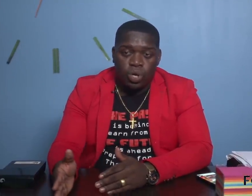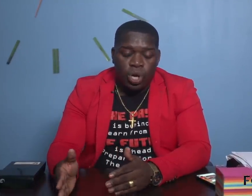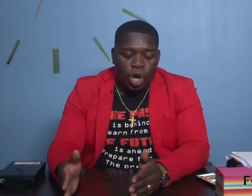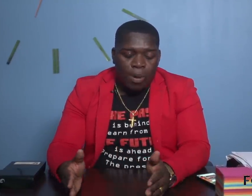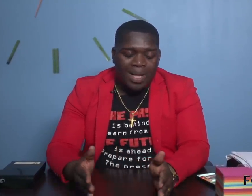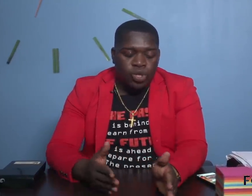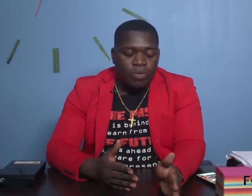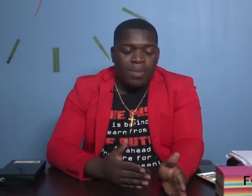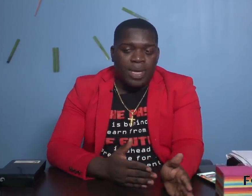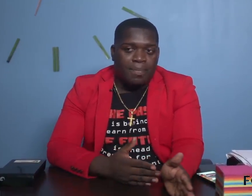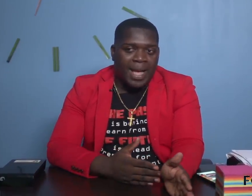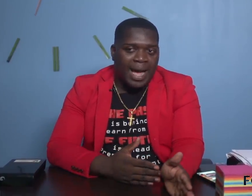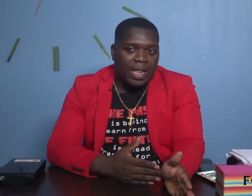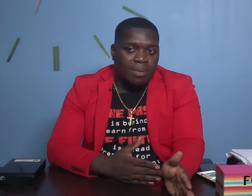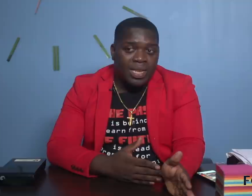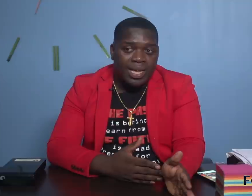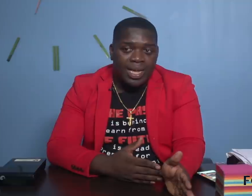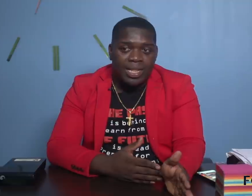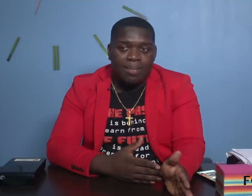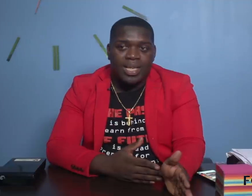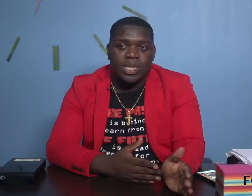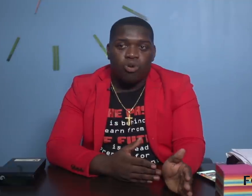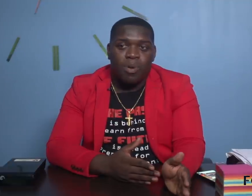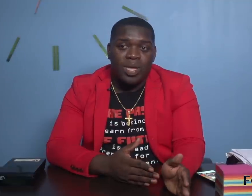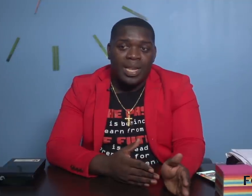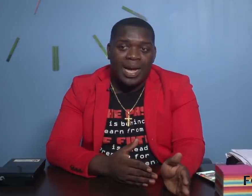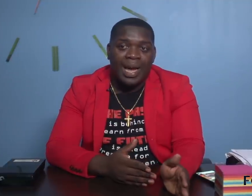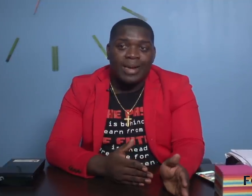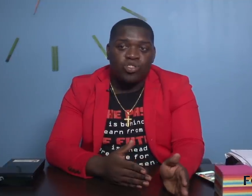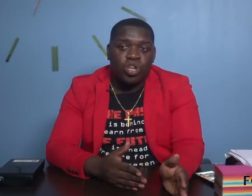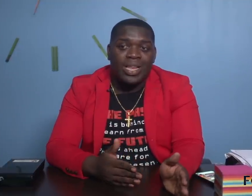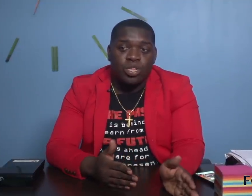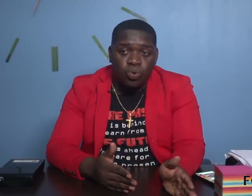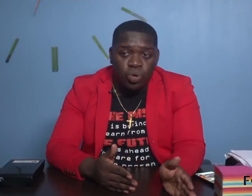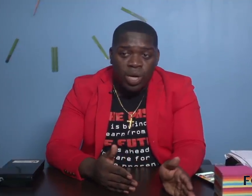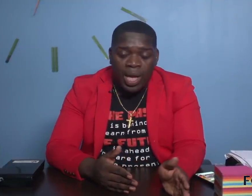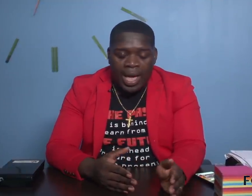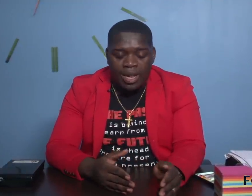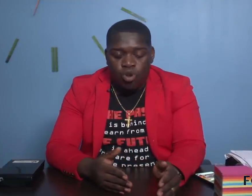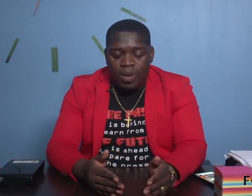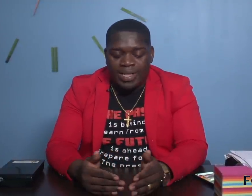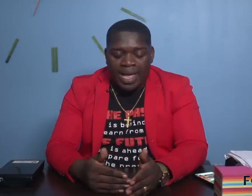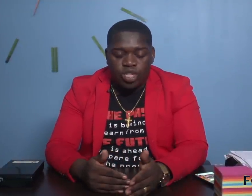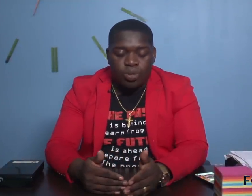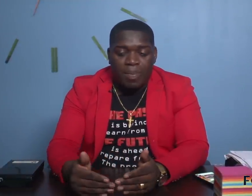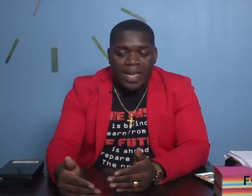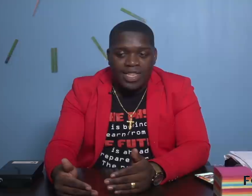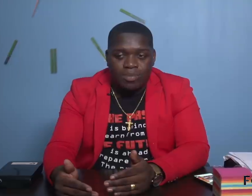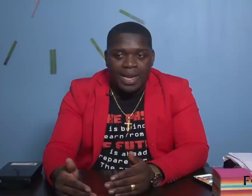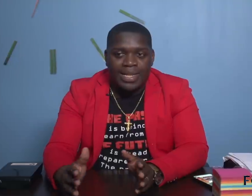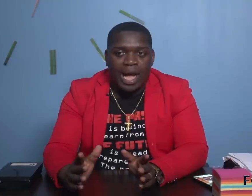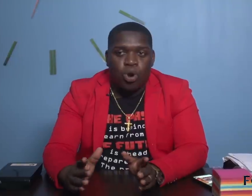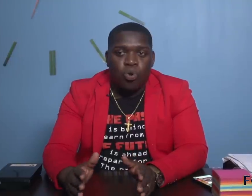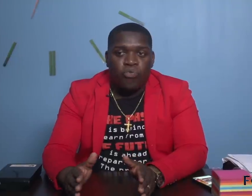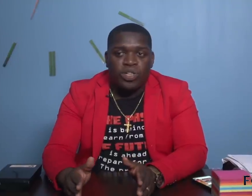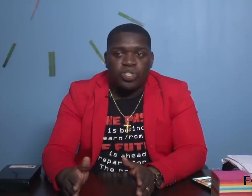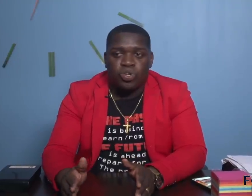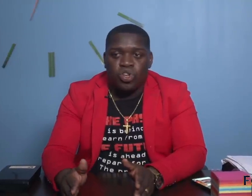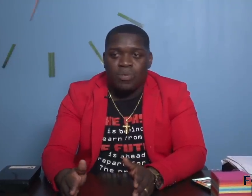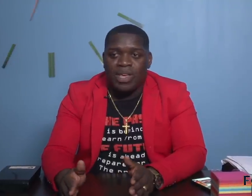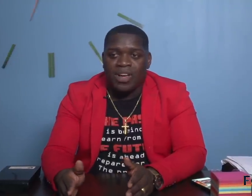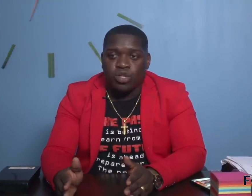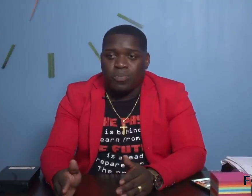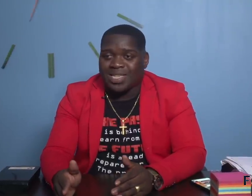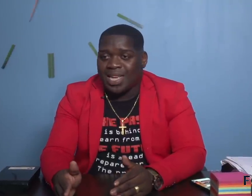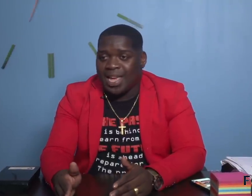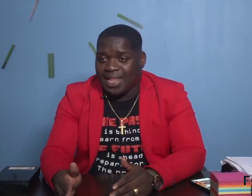na Latour, omdat du be begin pas algemene kinderbijslag o be begin na resort Latour. En du tijdens we pas une sma dat a COVID